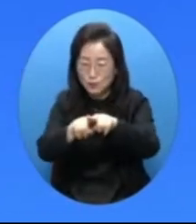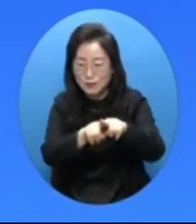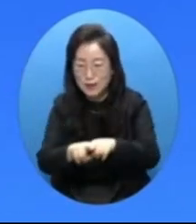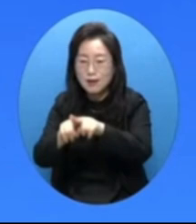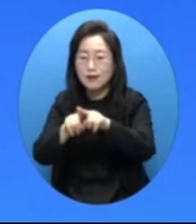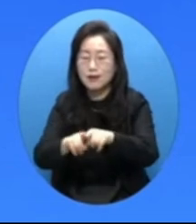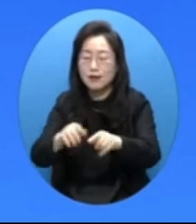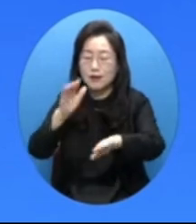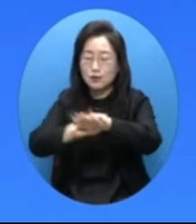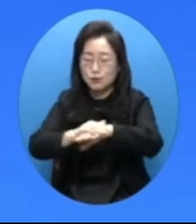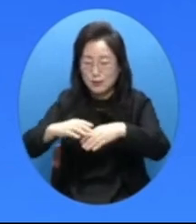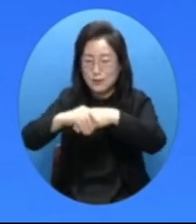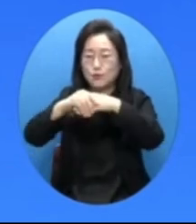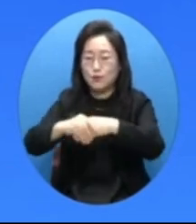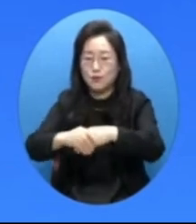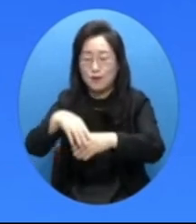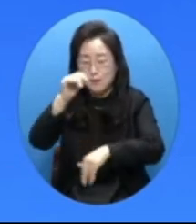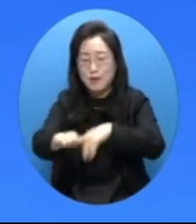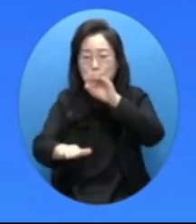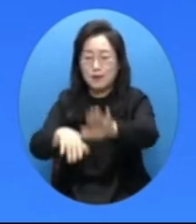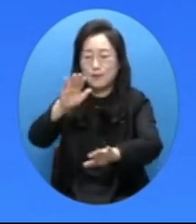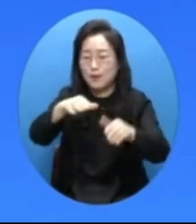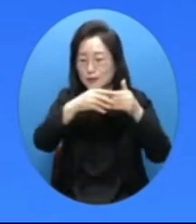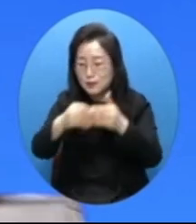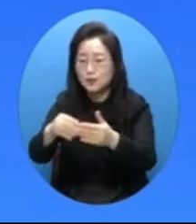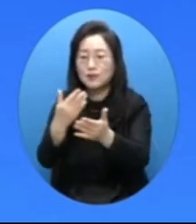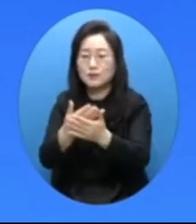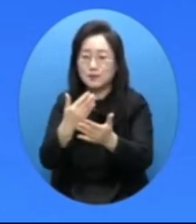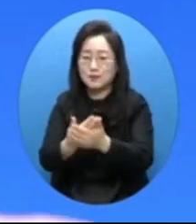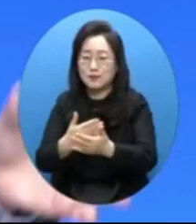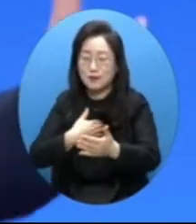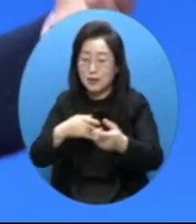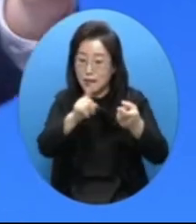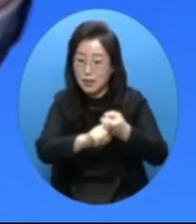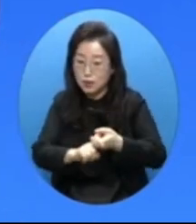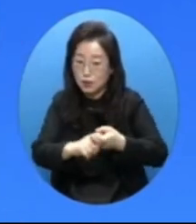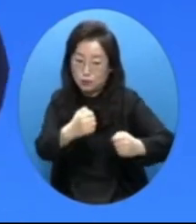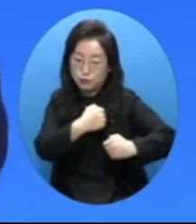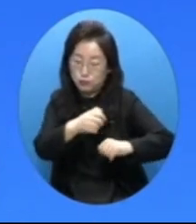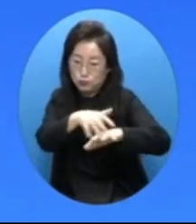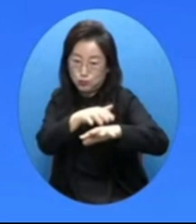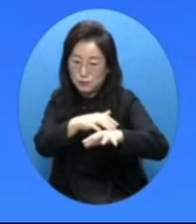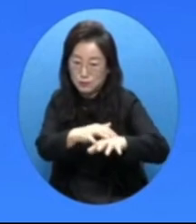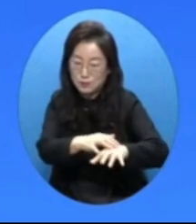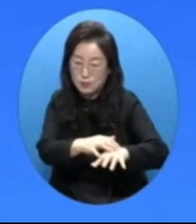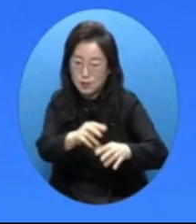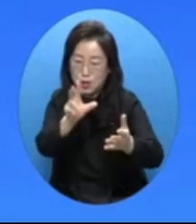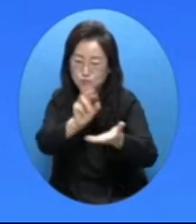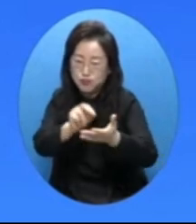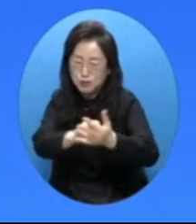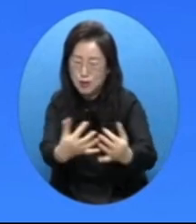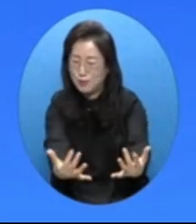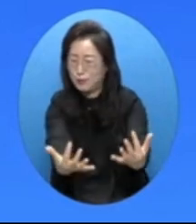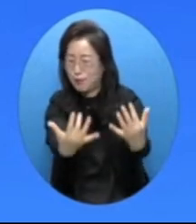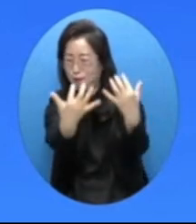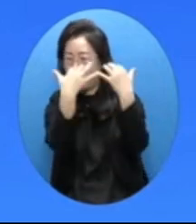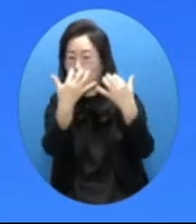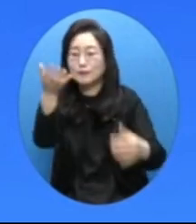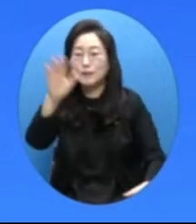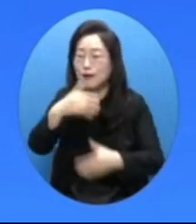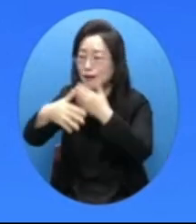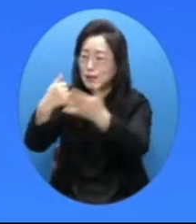내 손을 꼭 붙잡고 내 발걸음으로 인도하여 주옵소서 내게 연합군 같은 많은 문제들이 군대처럼 몰려와도